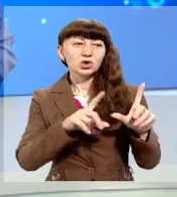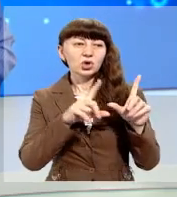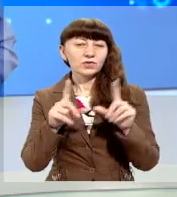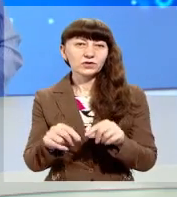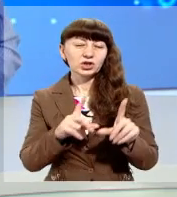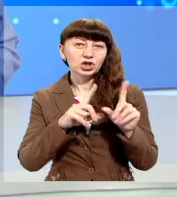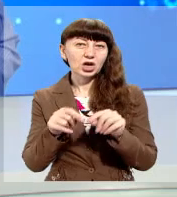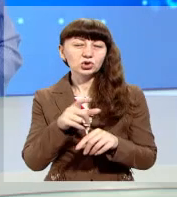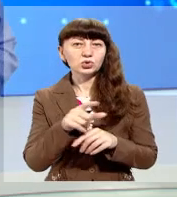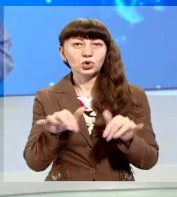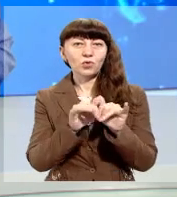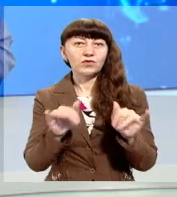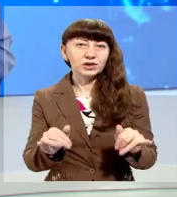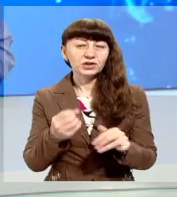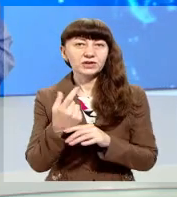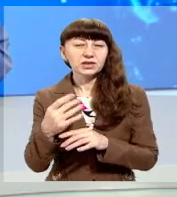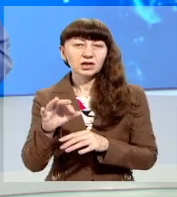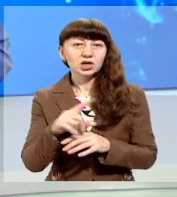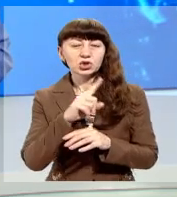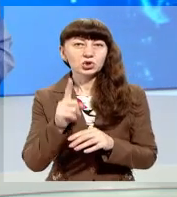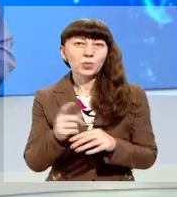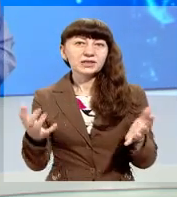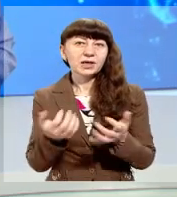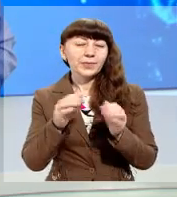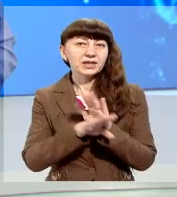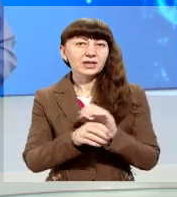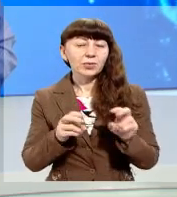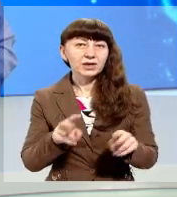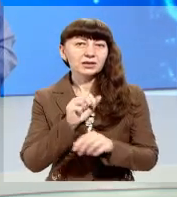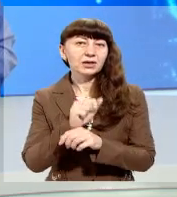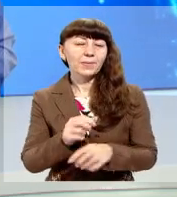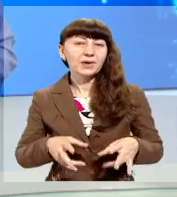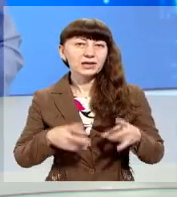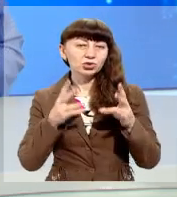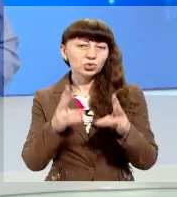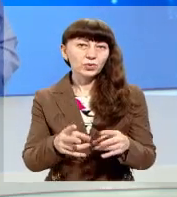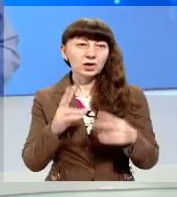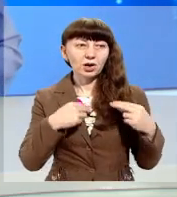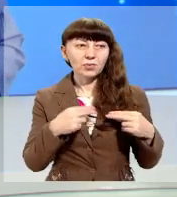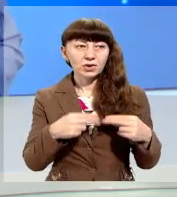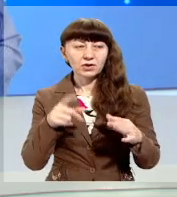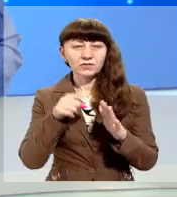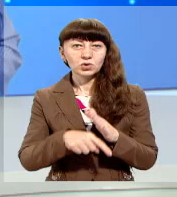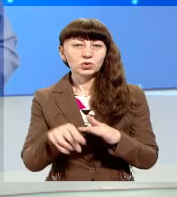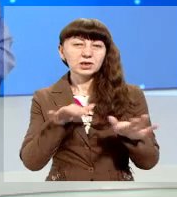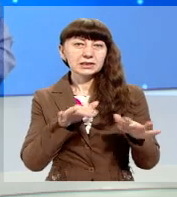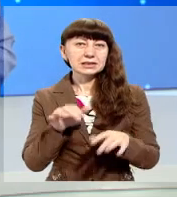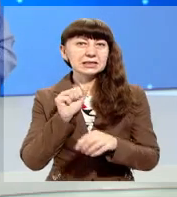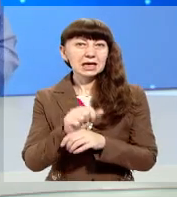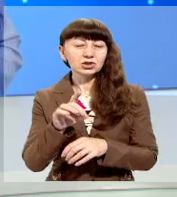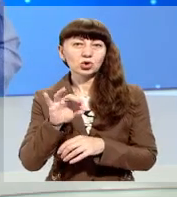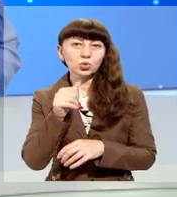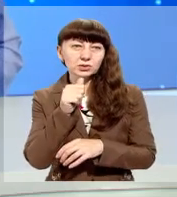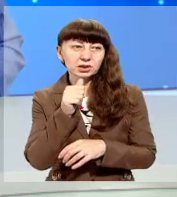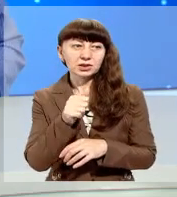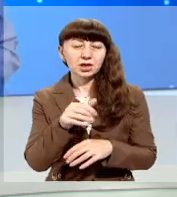увеличится несколько раз. И чтобы сохранить безопасность или предотвратить преступления, сотрудники линейного отдела внутренних дел на станции Костанай